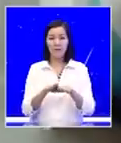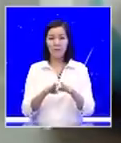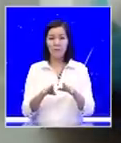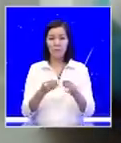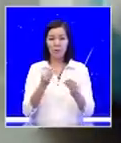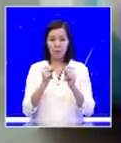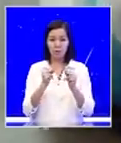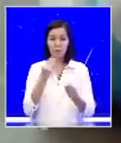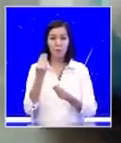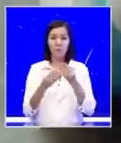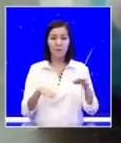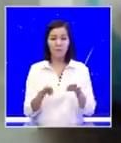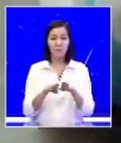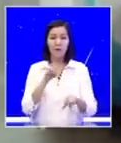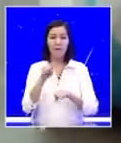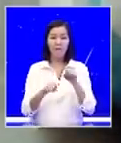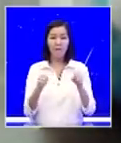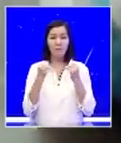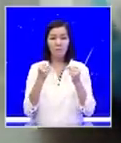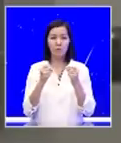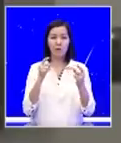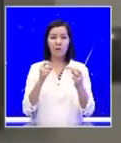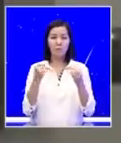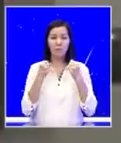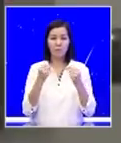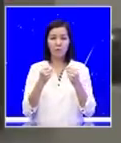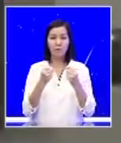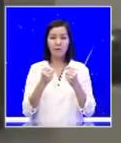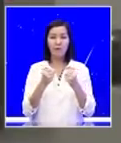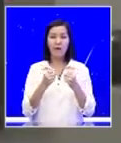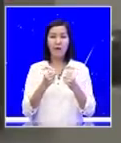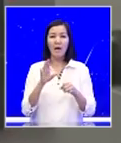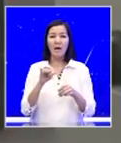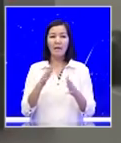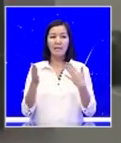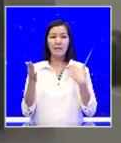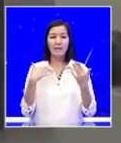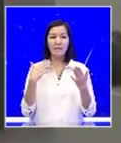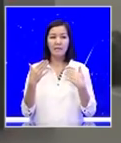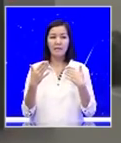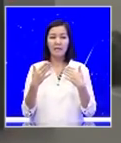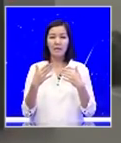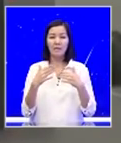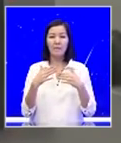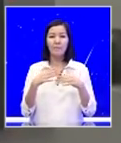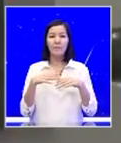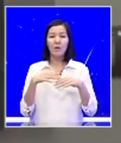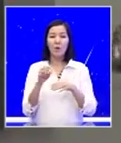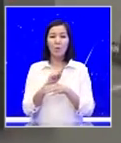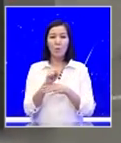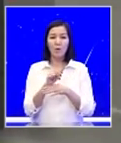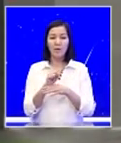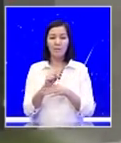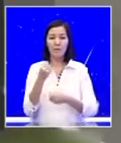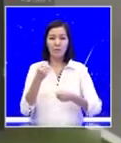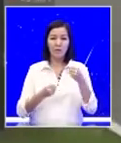емес. Велоспорттағы әріптестерінен Формула 1-дің атлеттері де қалыспады. Көлігімен құстай ұшқан спортшылар қазір